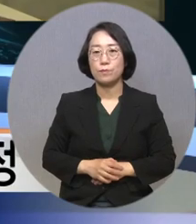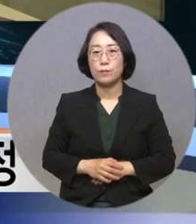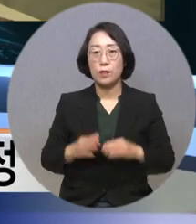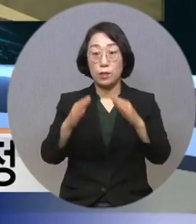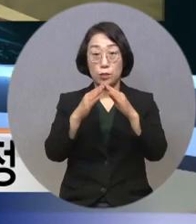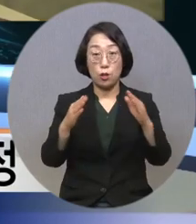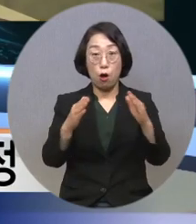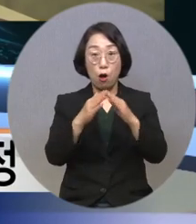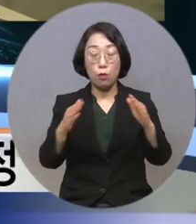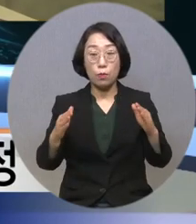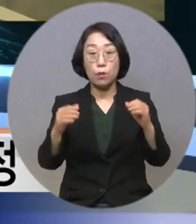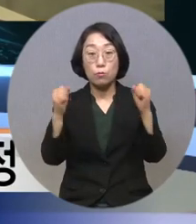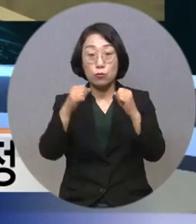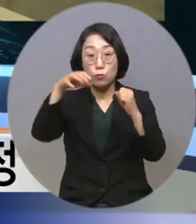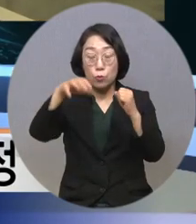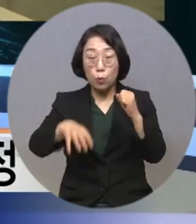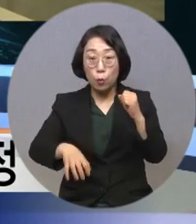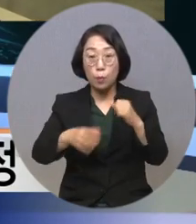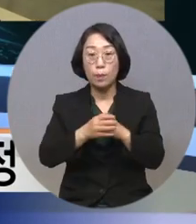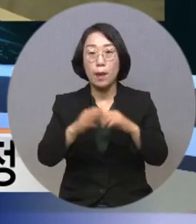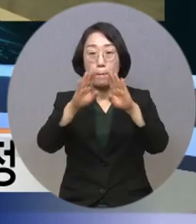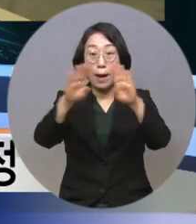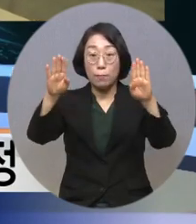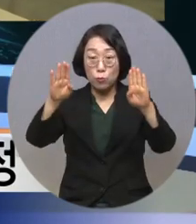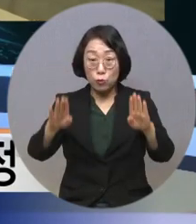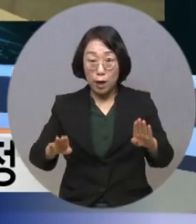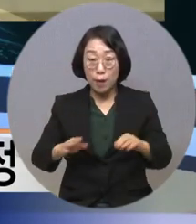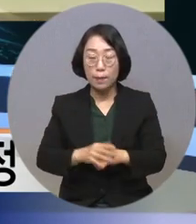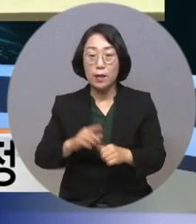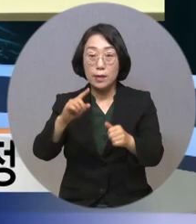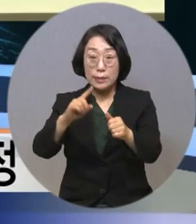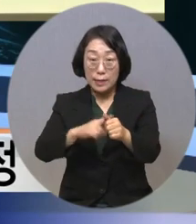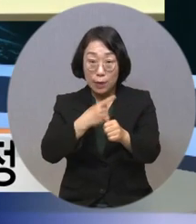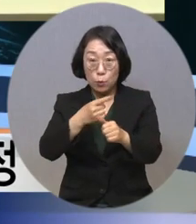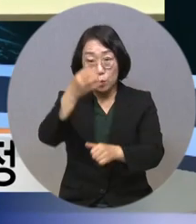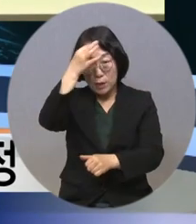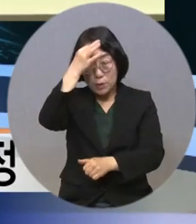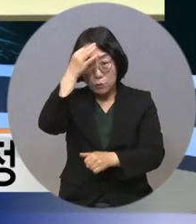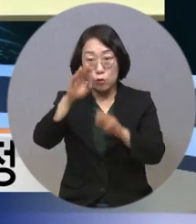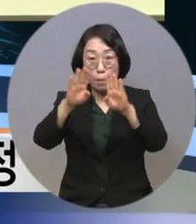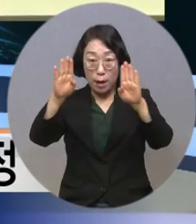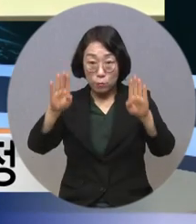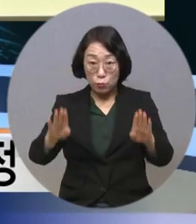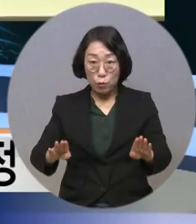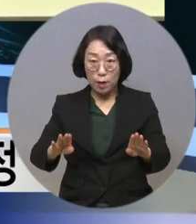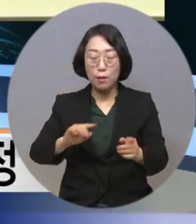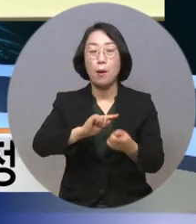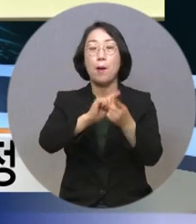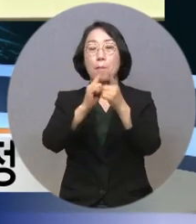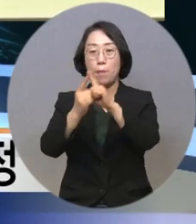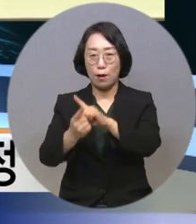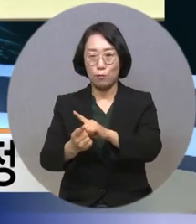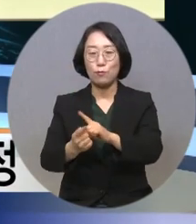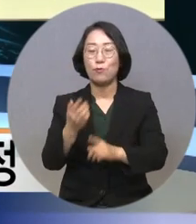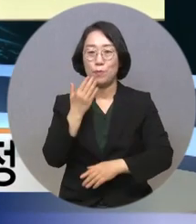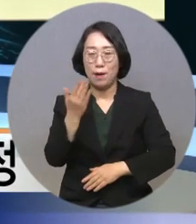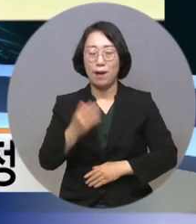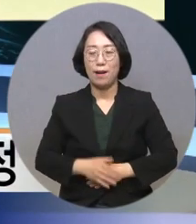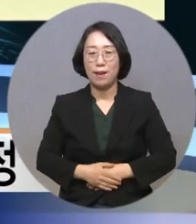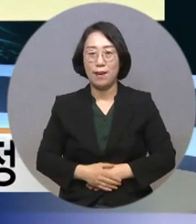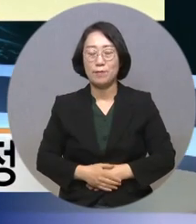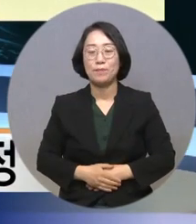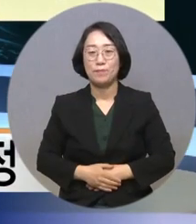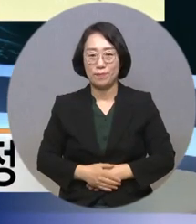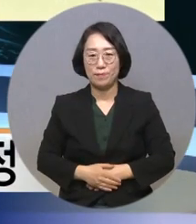전북 남원 향토박물관이 최신 정보통신기술이 접목된 스마트 박물관으로 거듭나게 됐습니다.